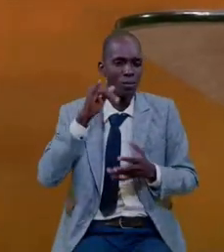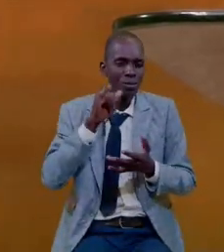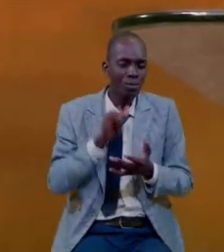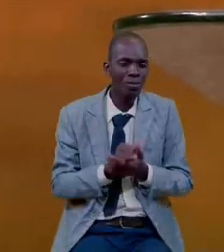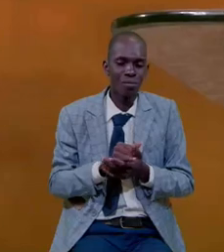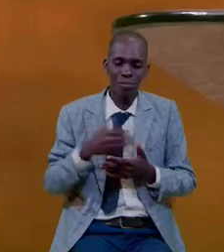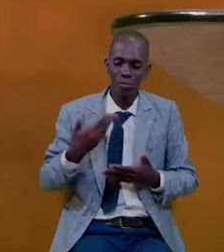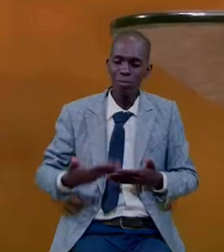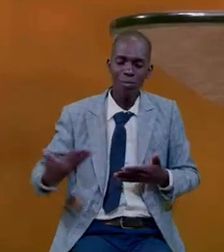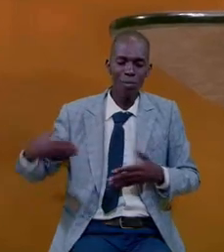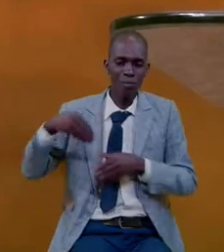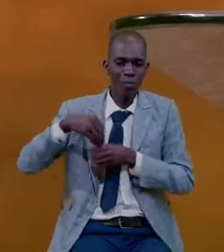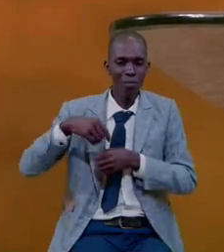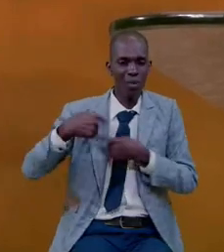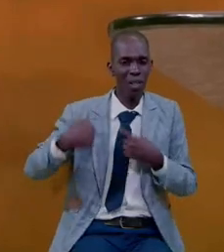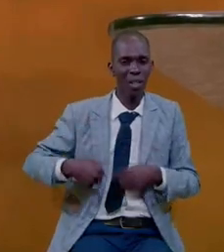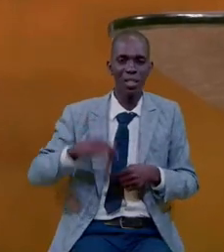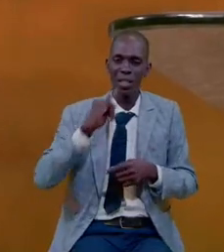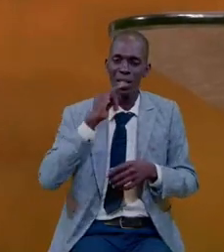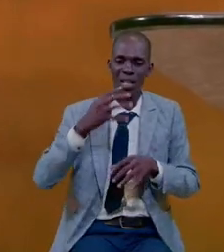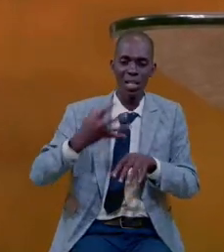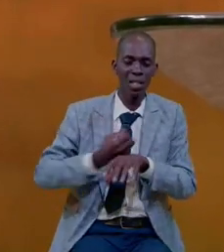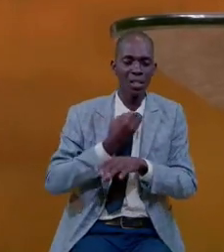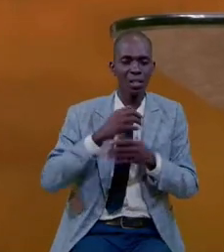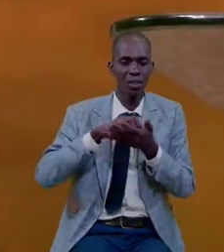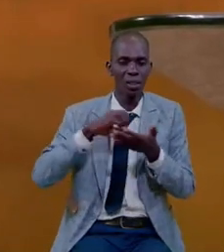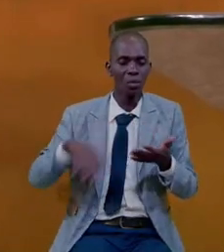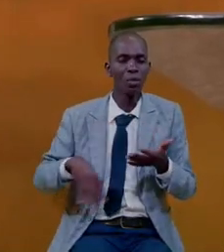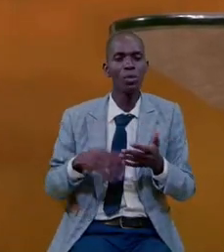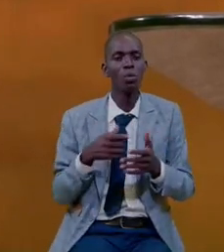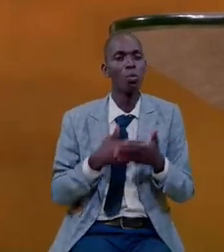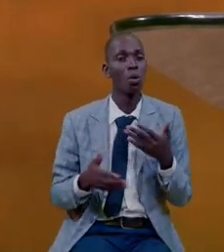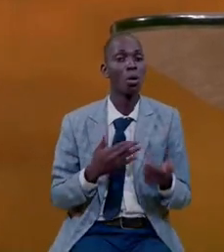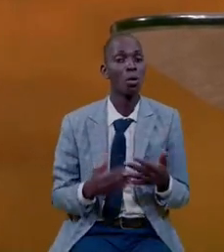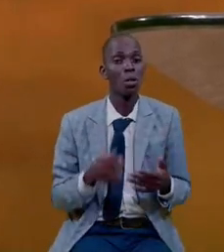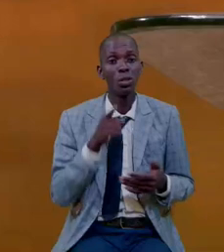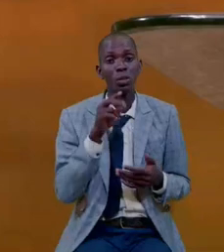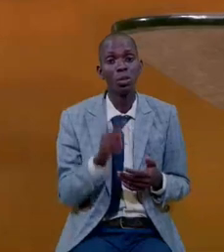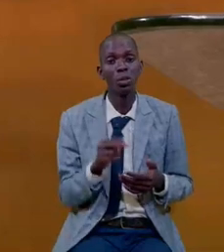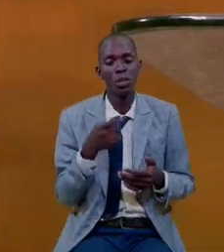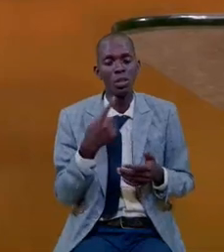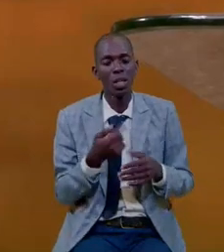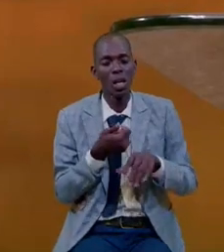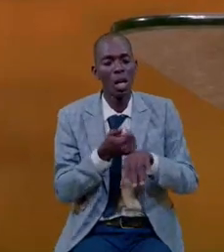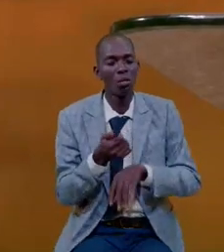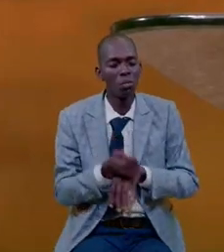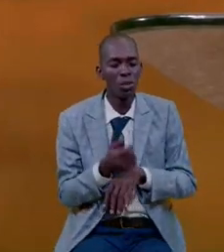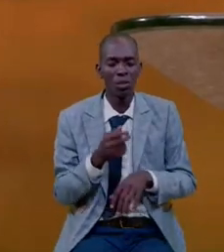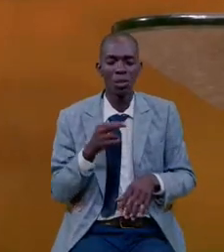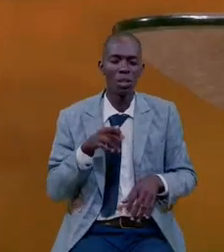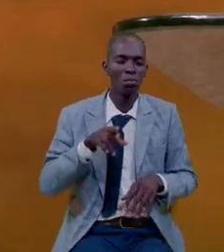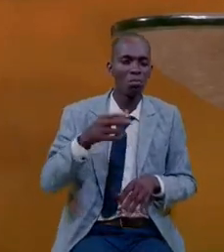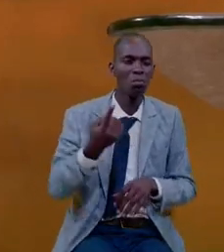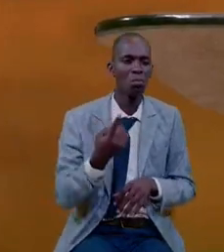a été ôtée, et ce qu'ils rencontrent, que ce soit l'opprobre, l'outrage, l'insulte, l'assaut, il n'y a pas de